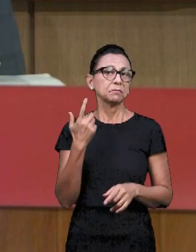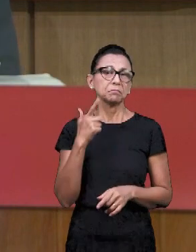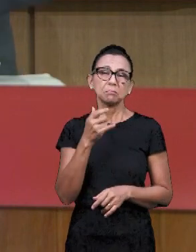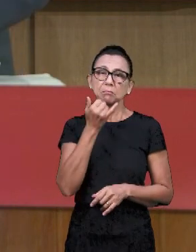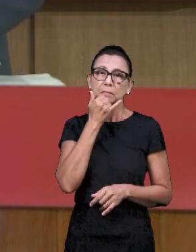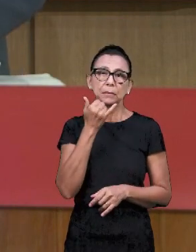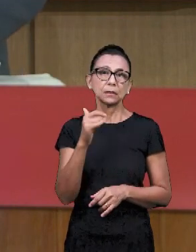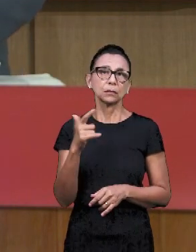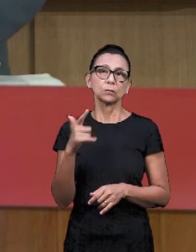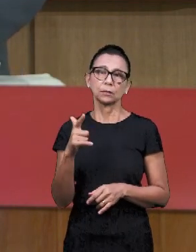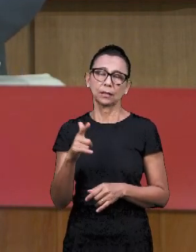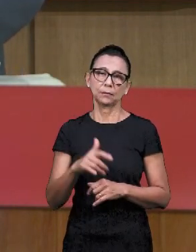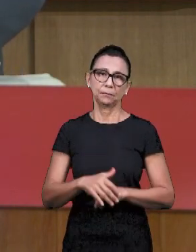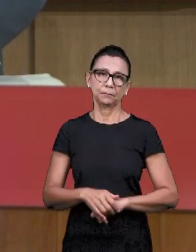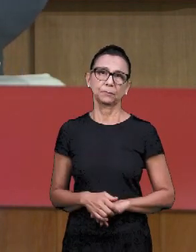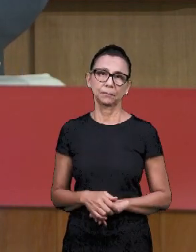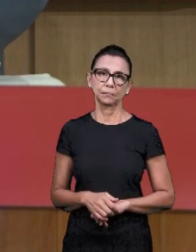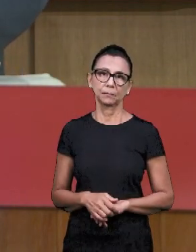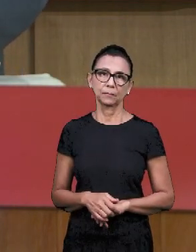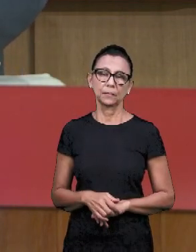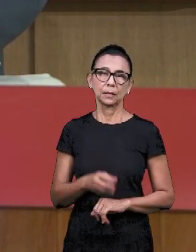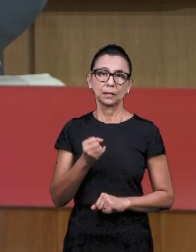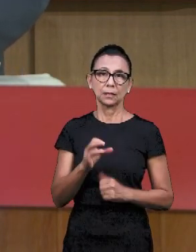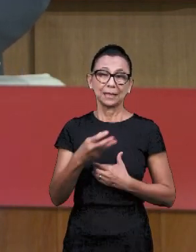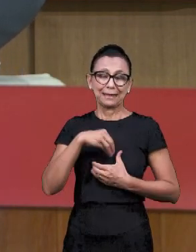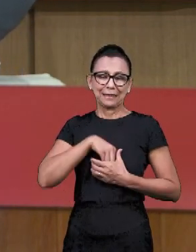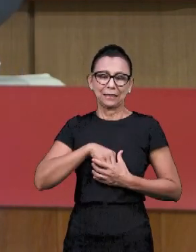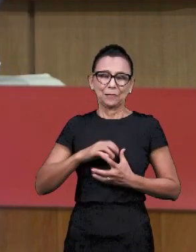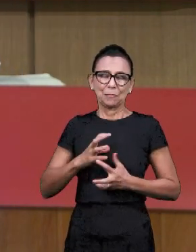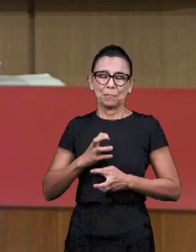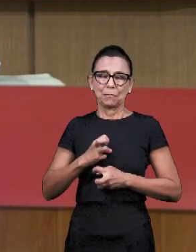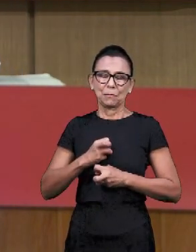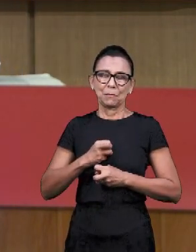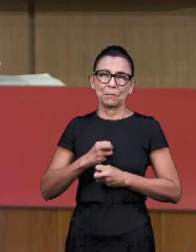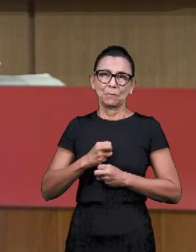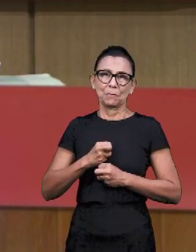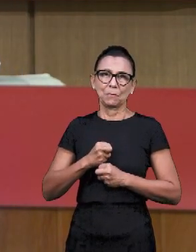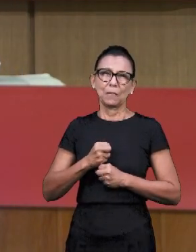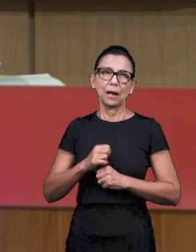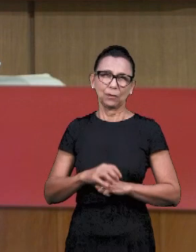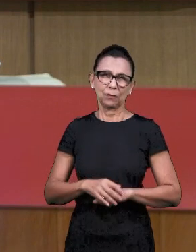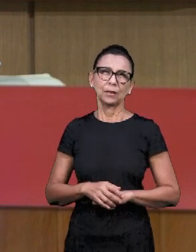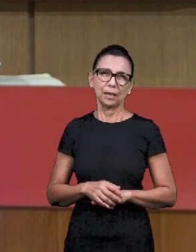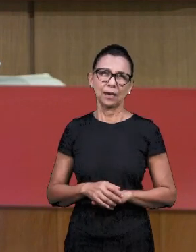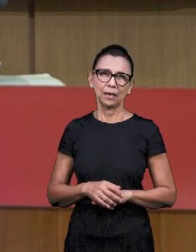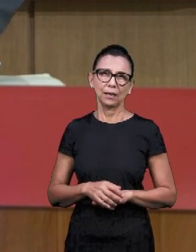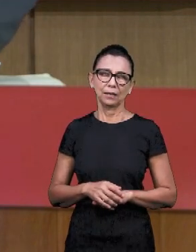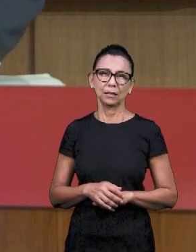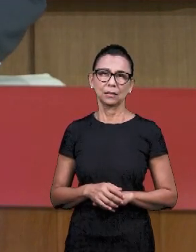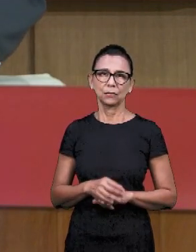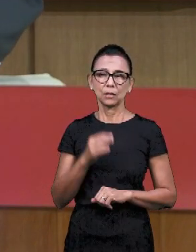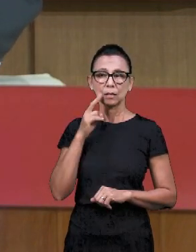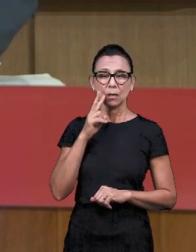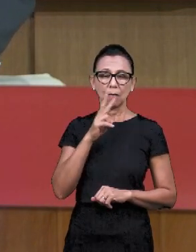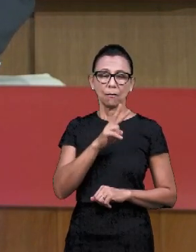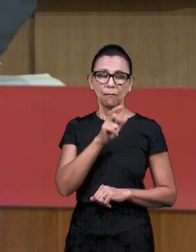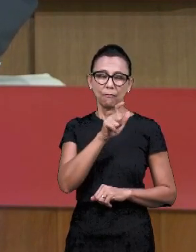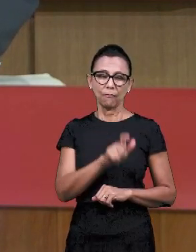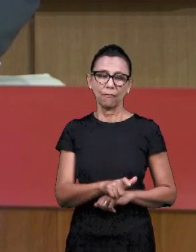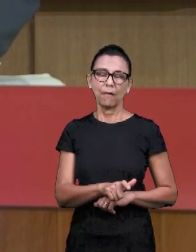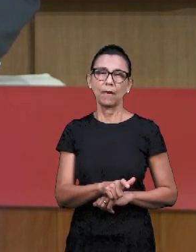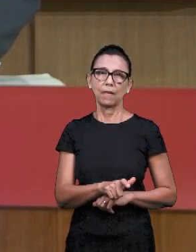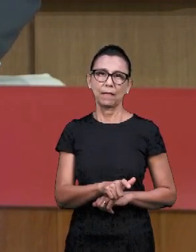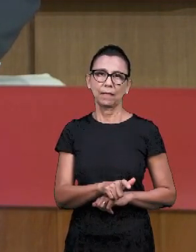горечь. Если вы думаете, о, пусть Бог им отомстит, если вы радуетесь горю